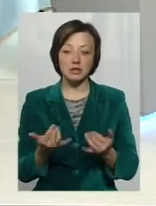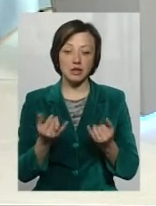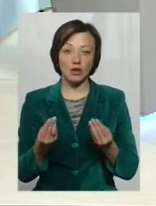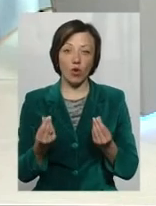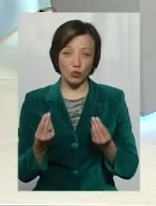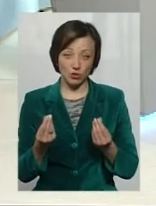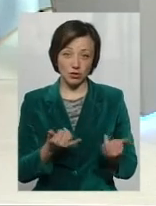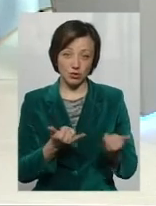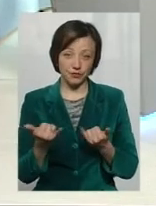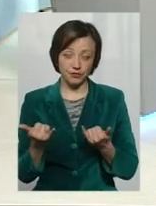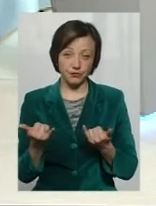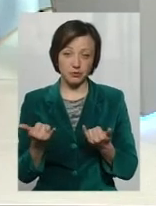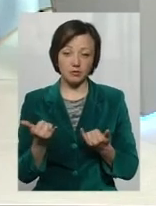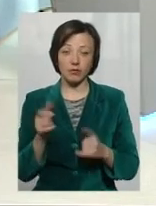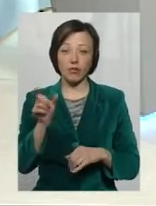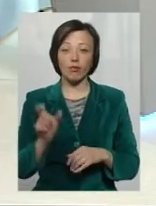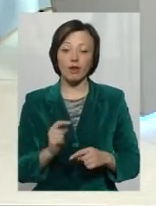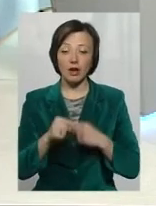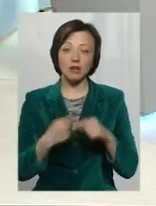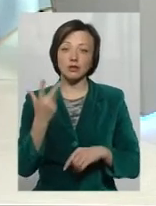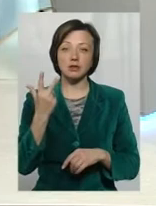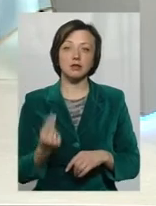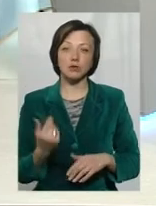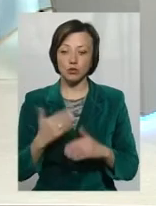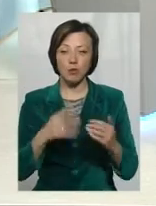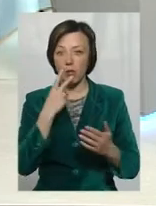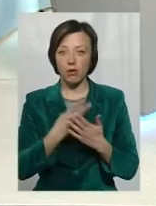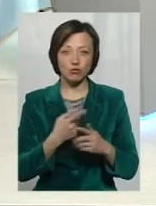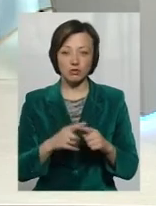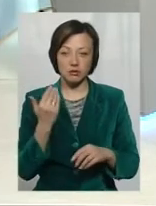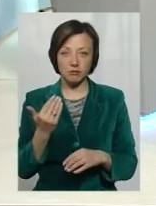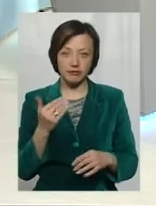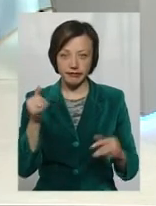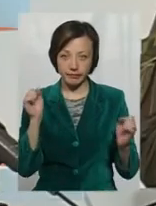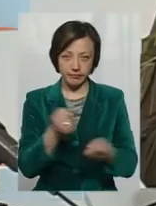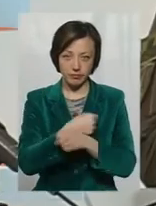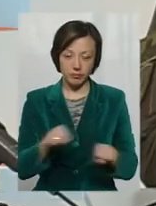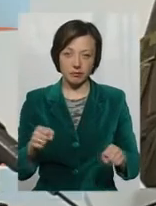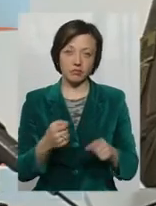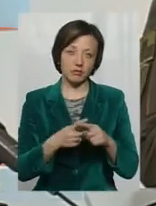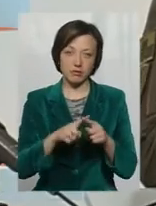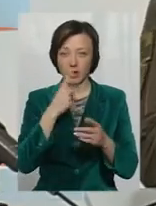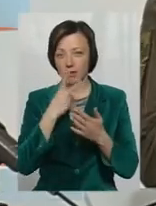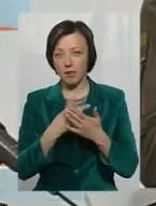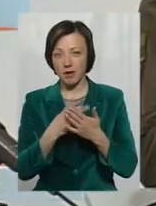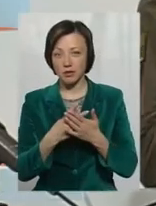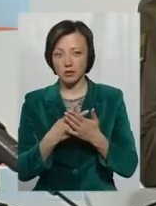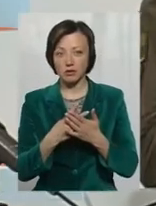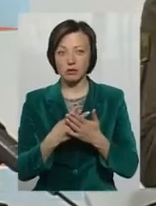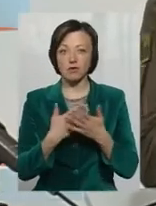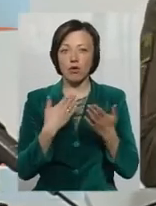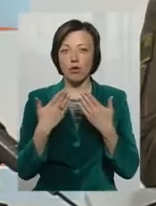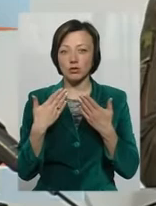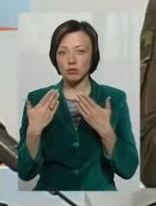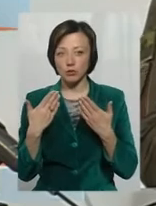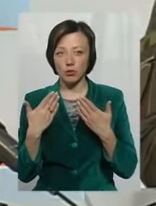грошового забезпечення, вона через 3 дні вона вже бачить, що це не її місце. Це ми бачимо в їхніх розмовах,